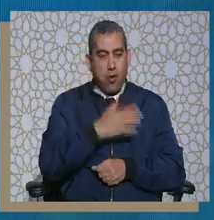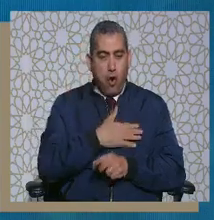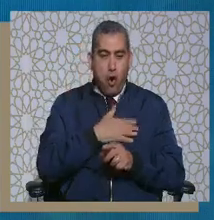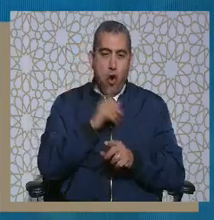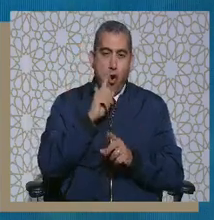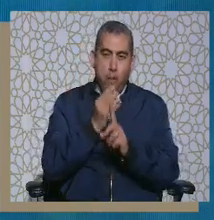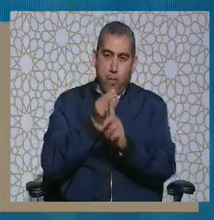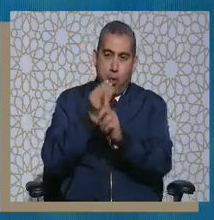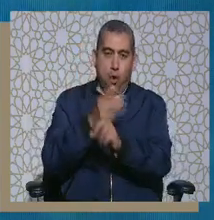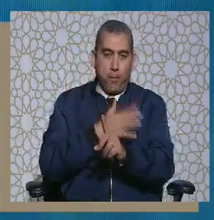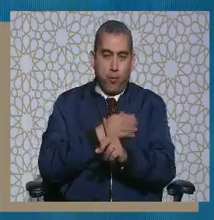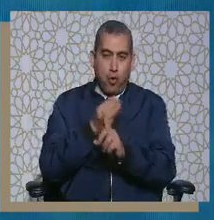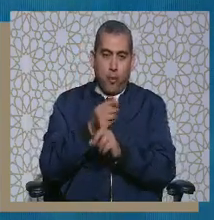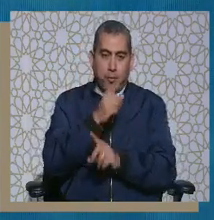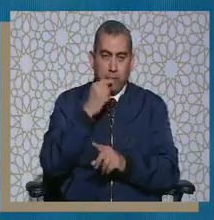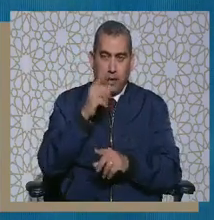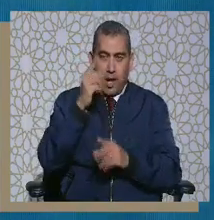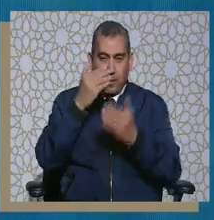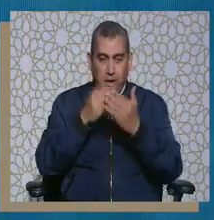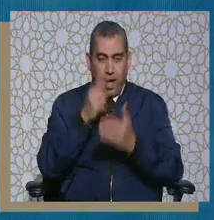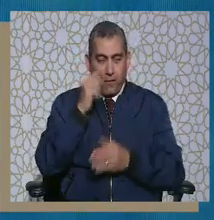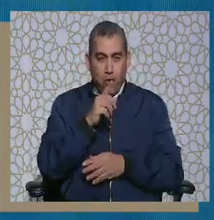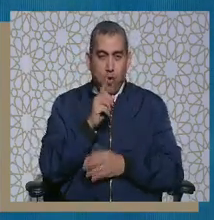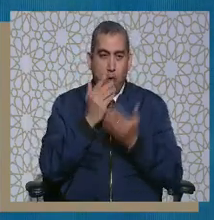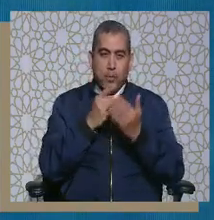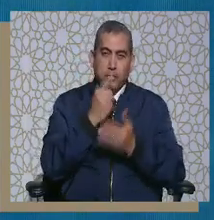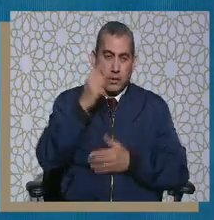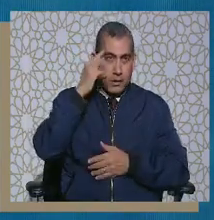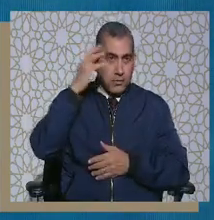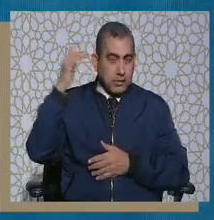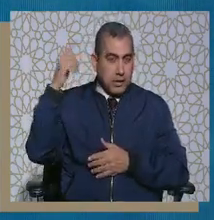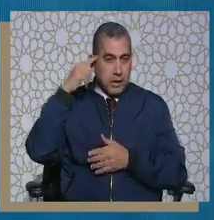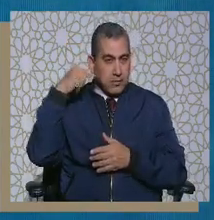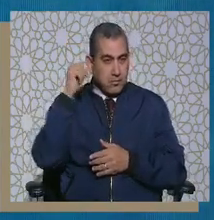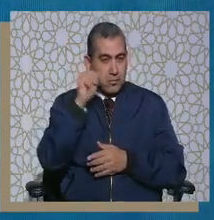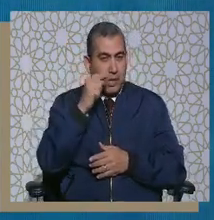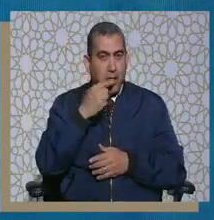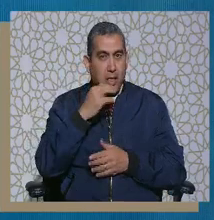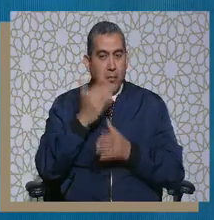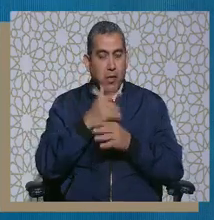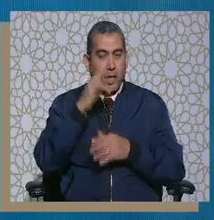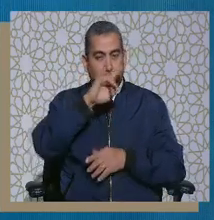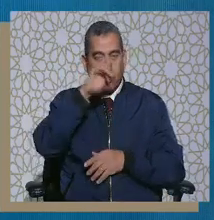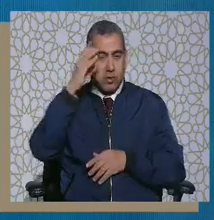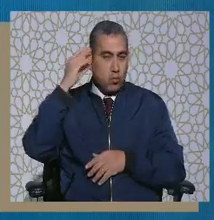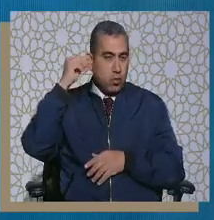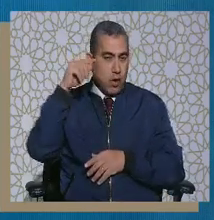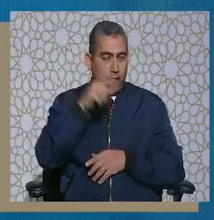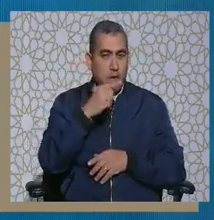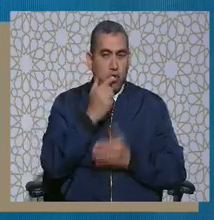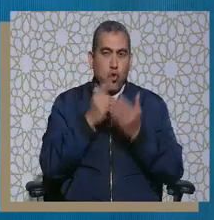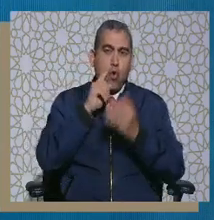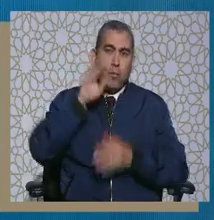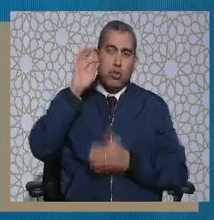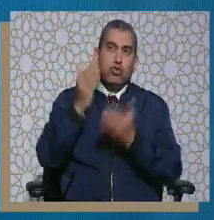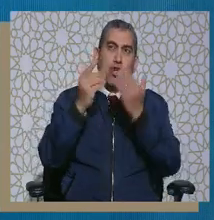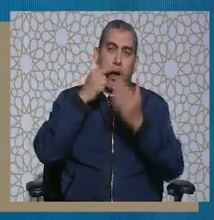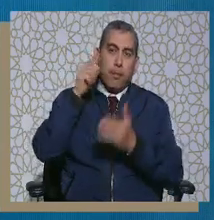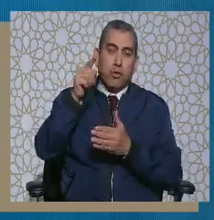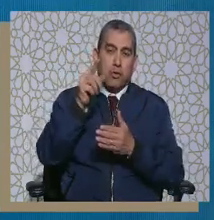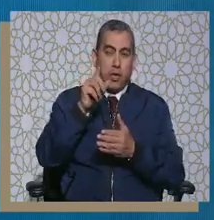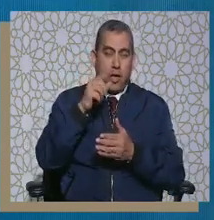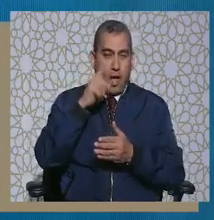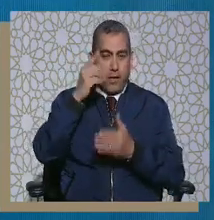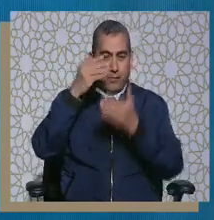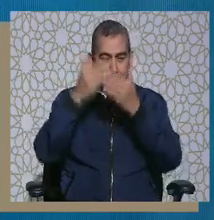ومش هياخذ به الكلام اللي بيجري على افكارك ولا بيجري على لسانك لان دوت معروف ان دوت من